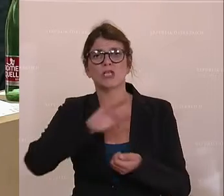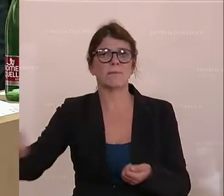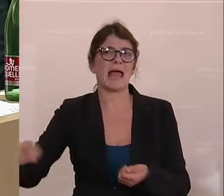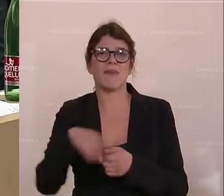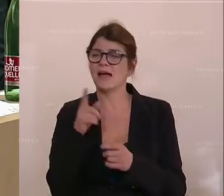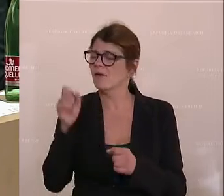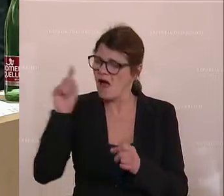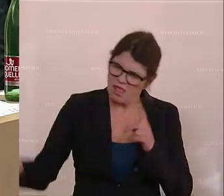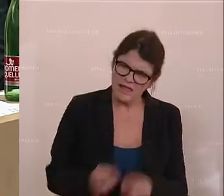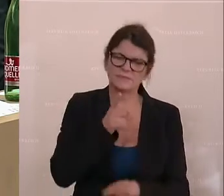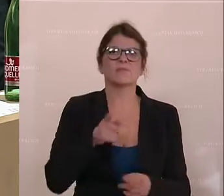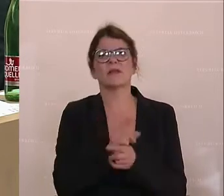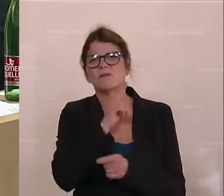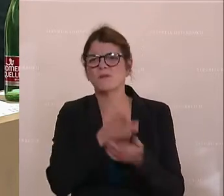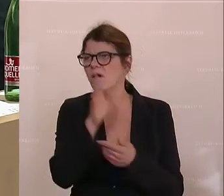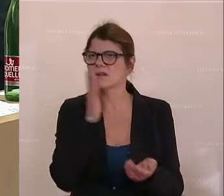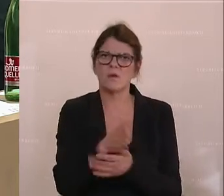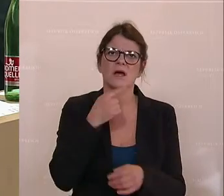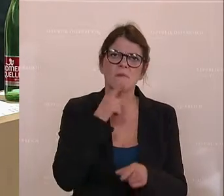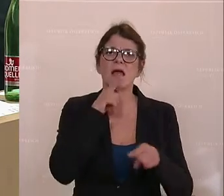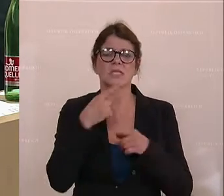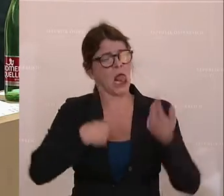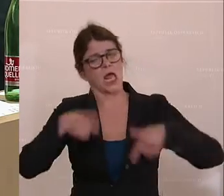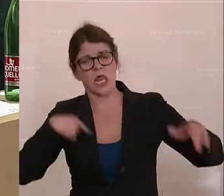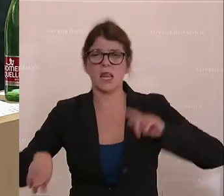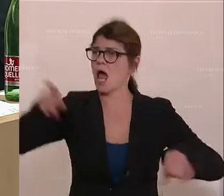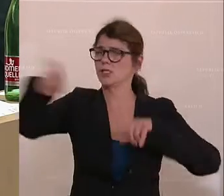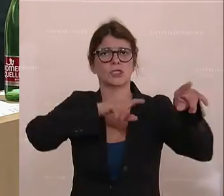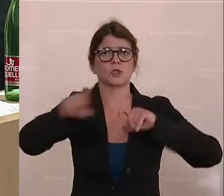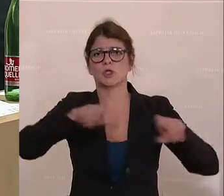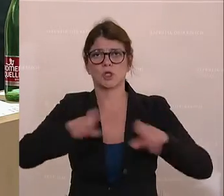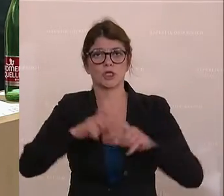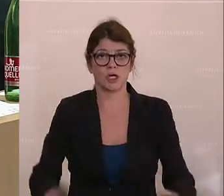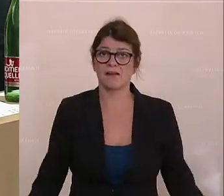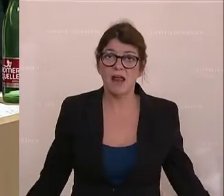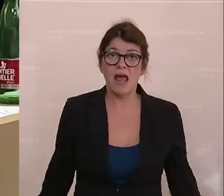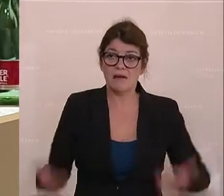du rausgehen und kannst du permanent immer dich rechtfertigen, dass alle anderen Schuld haben.